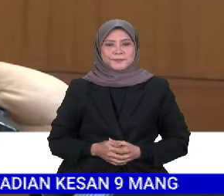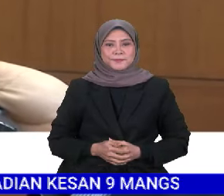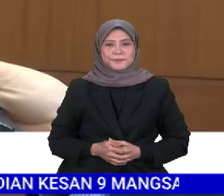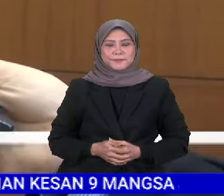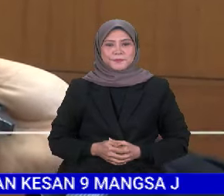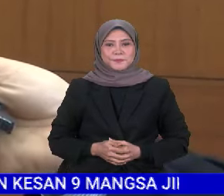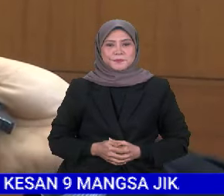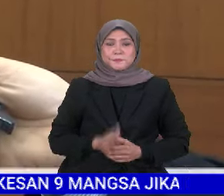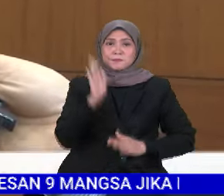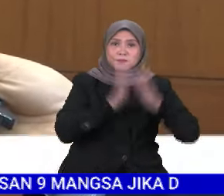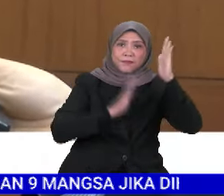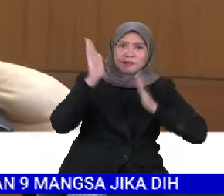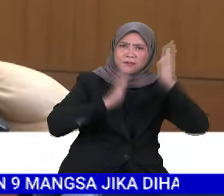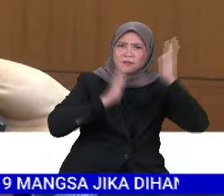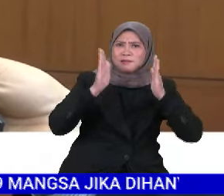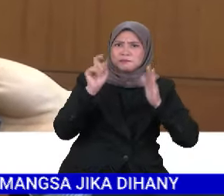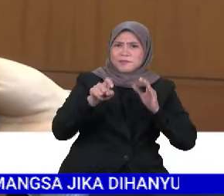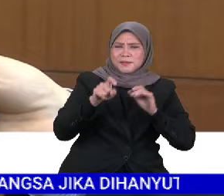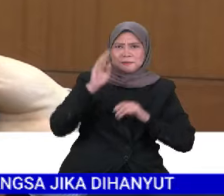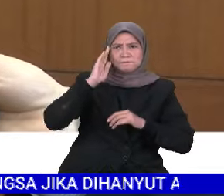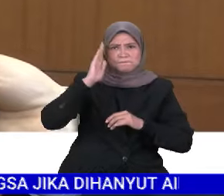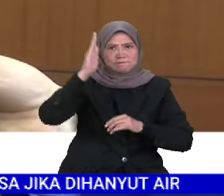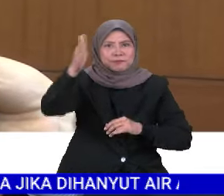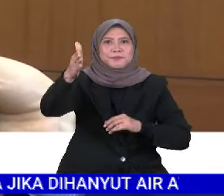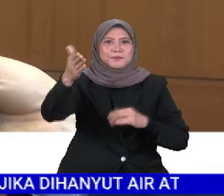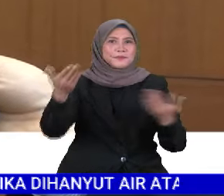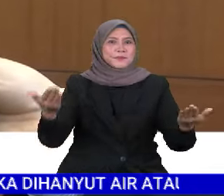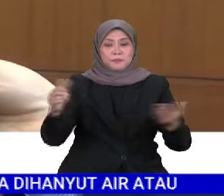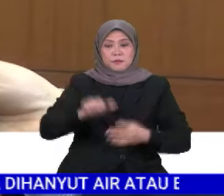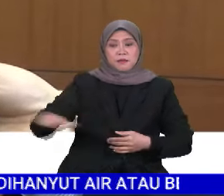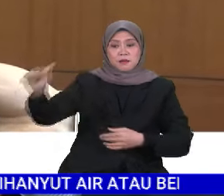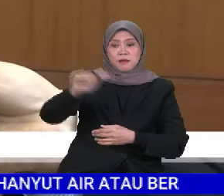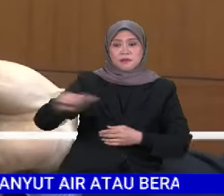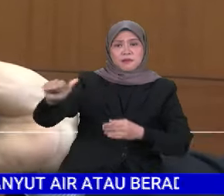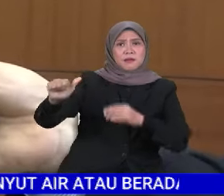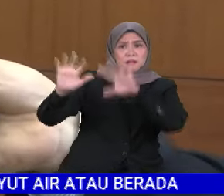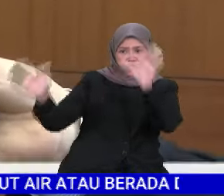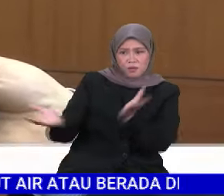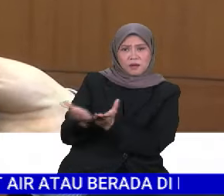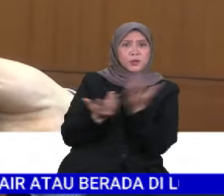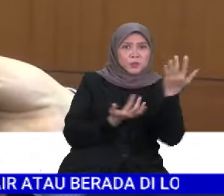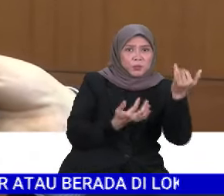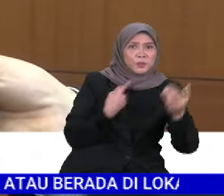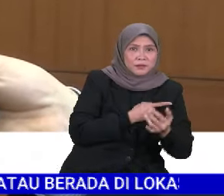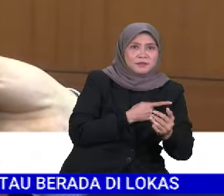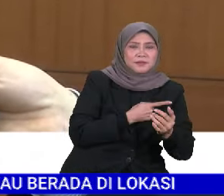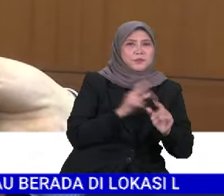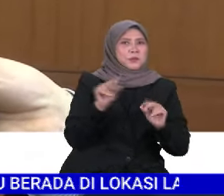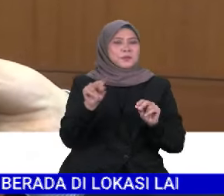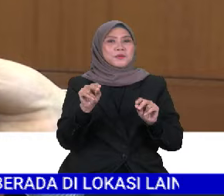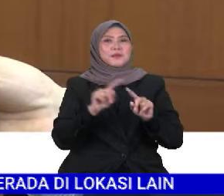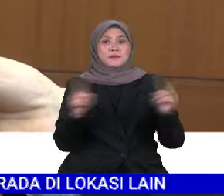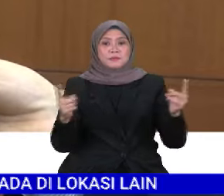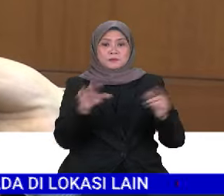Kita negara kita perlu move forward kerana kita tahu bahawa rantau Asia dunia tidak akan menunggu kita dalam untuk